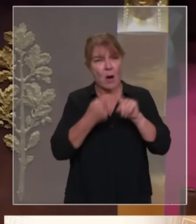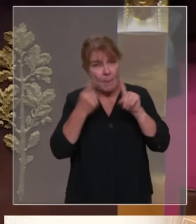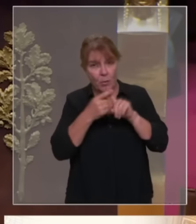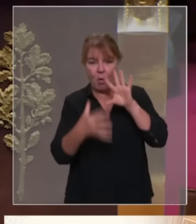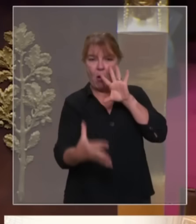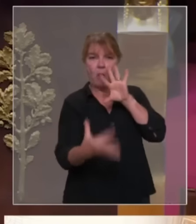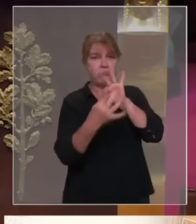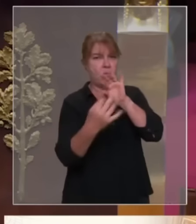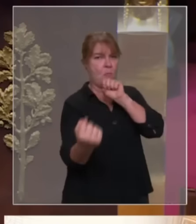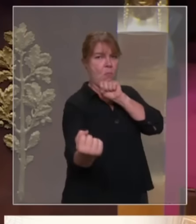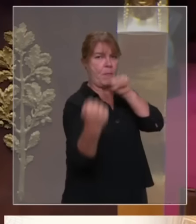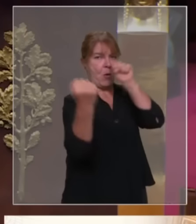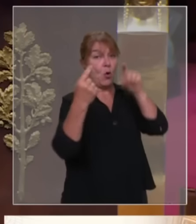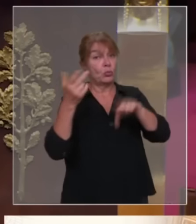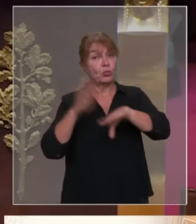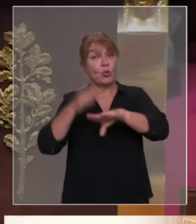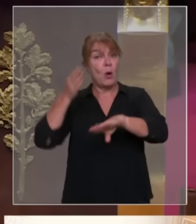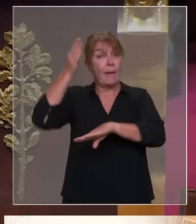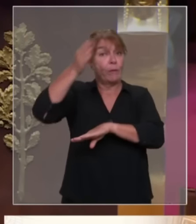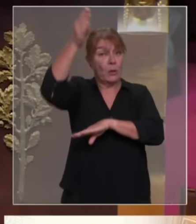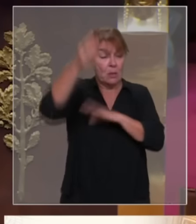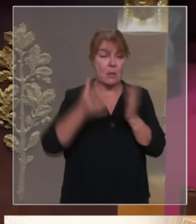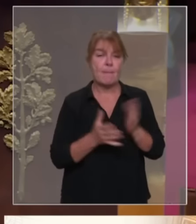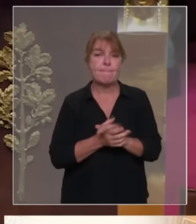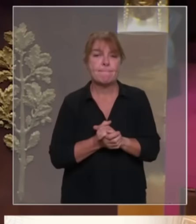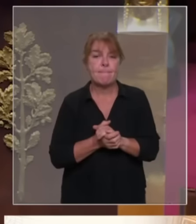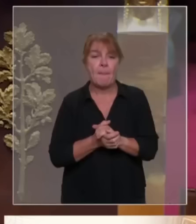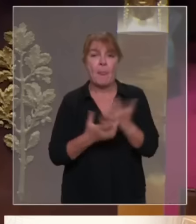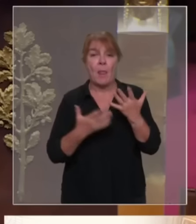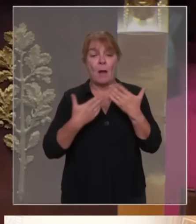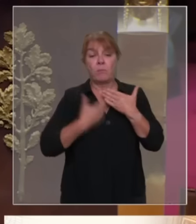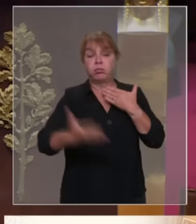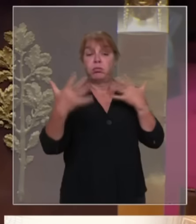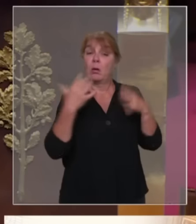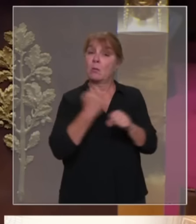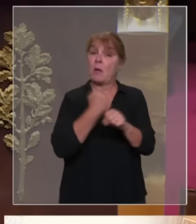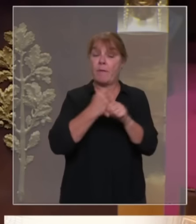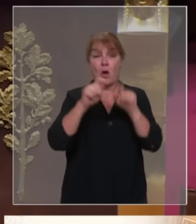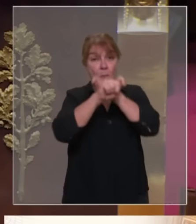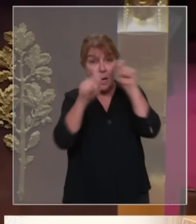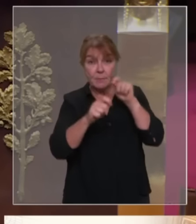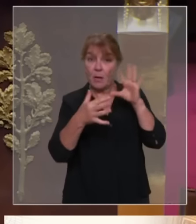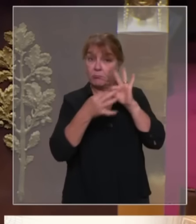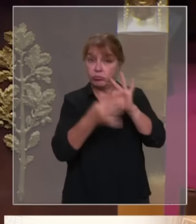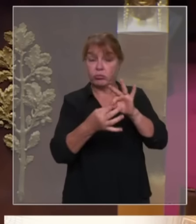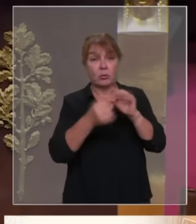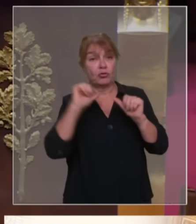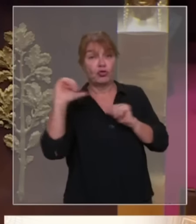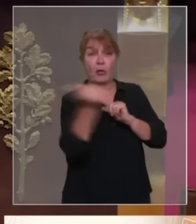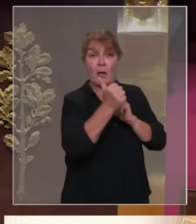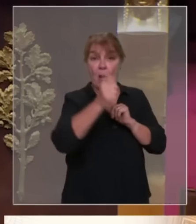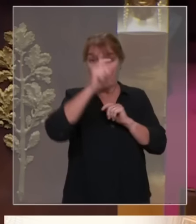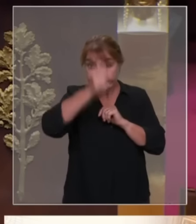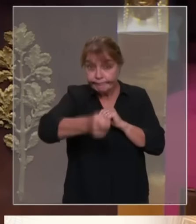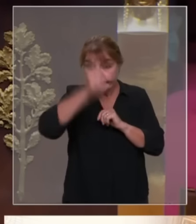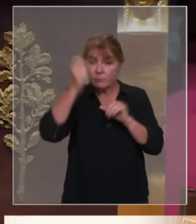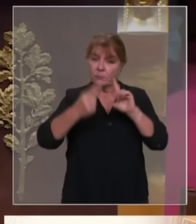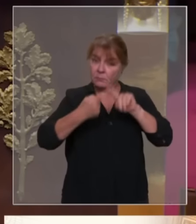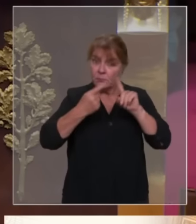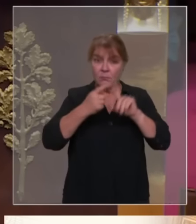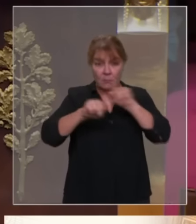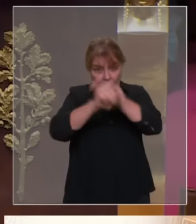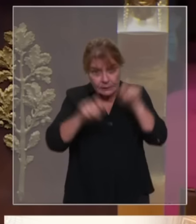consensus politique sur son avenir institutionnel. Ce travail sera conduit dans le respect des convictions de chacun et du respect de la